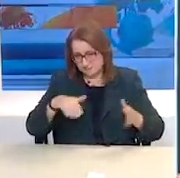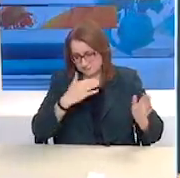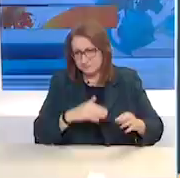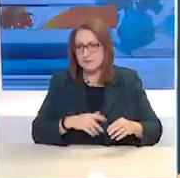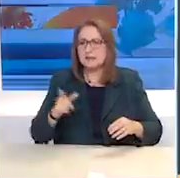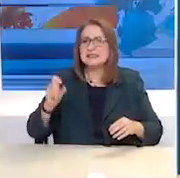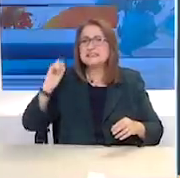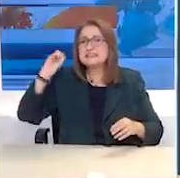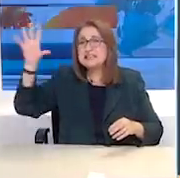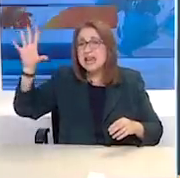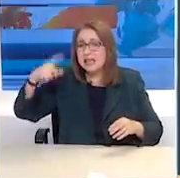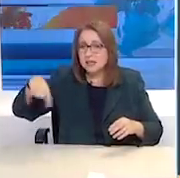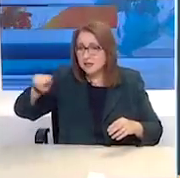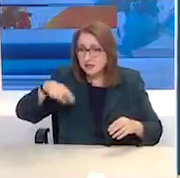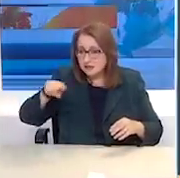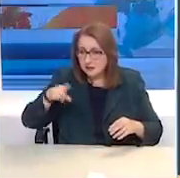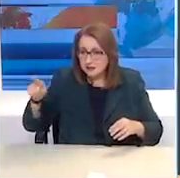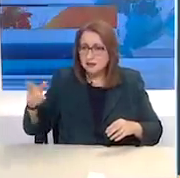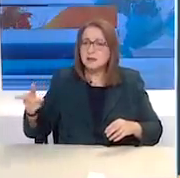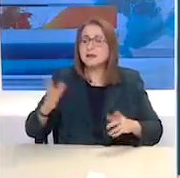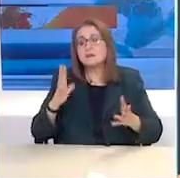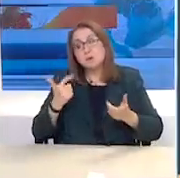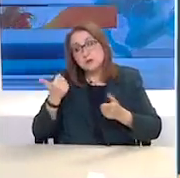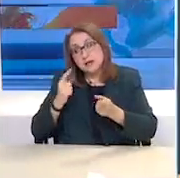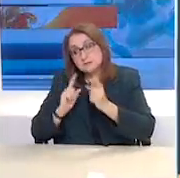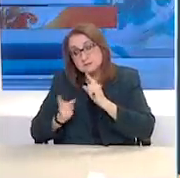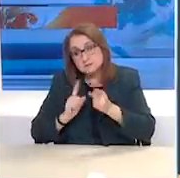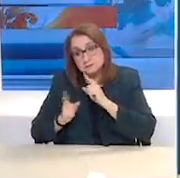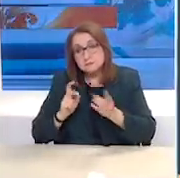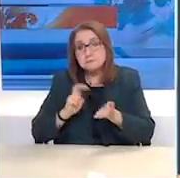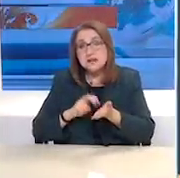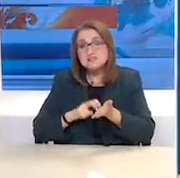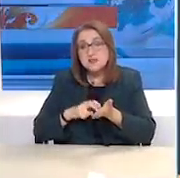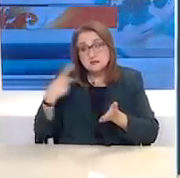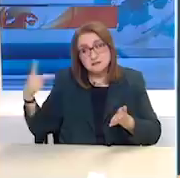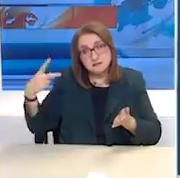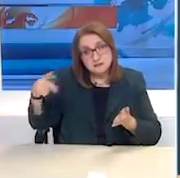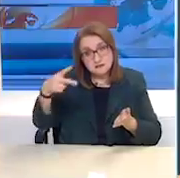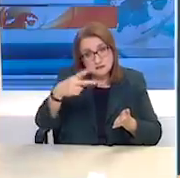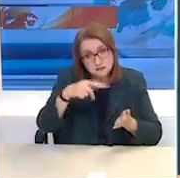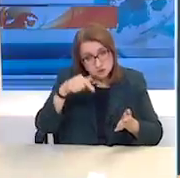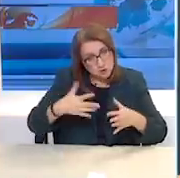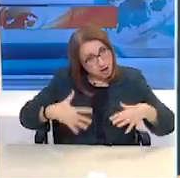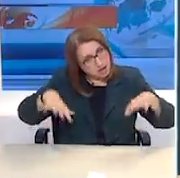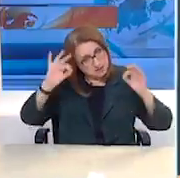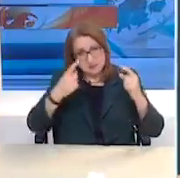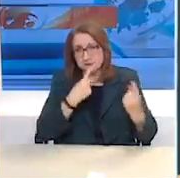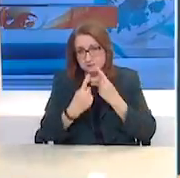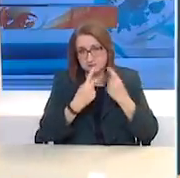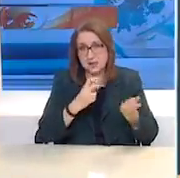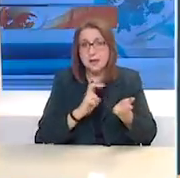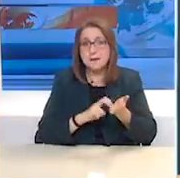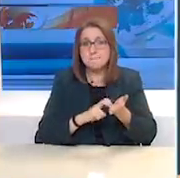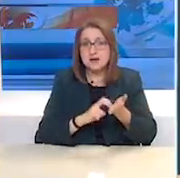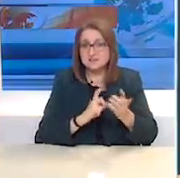οι ξένοι υπήκοοι να, σε συνεννόηση με τις πρεσβείες τους, έχει ξεκινήσει η διαδικασία,